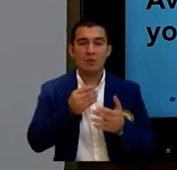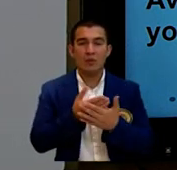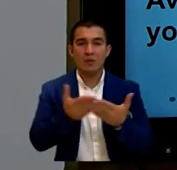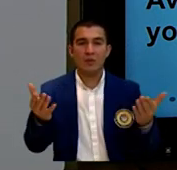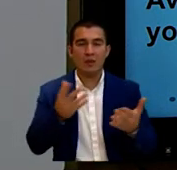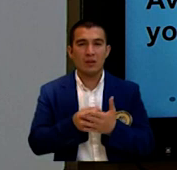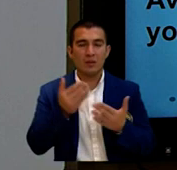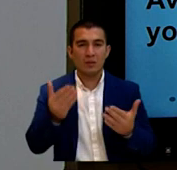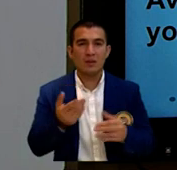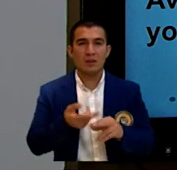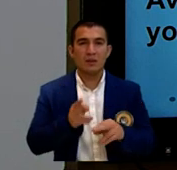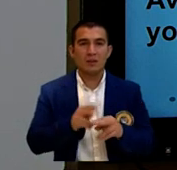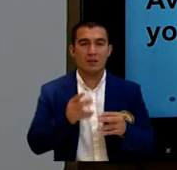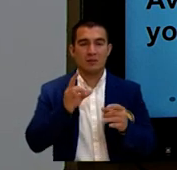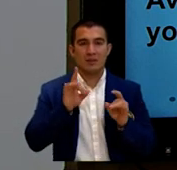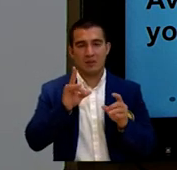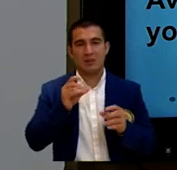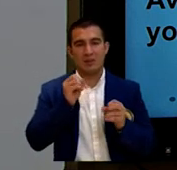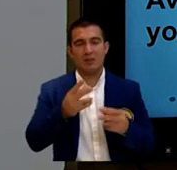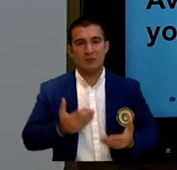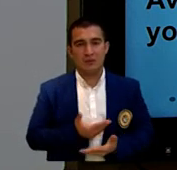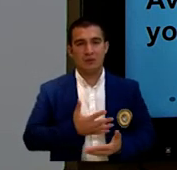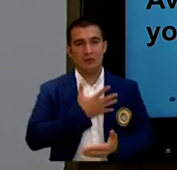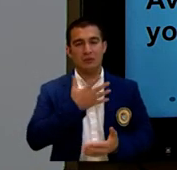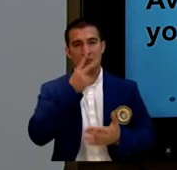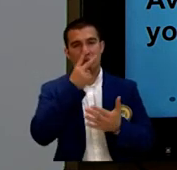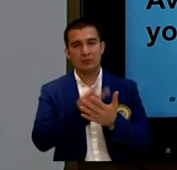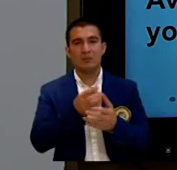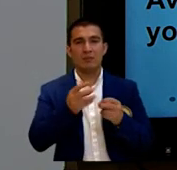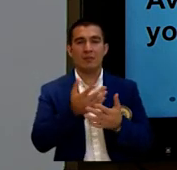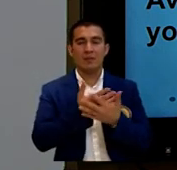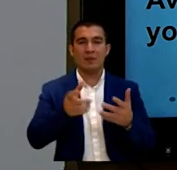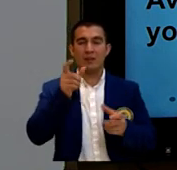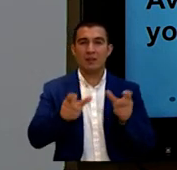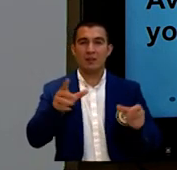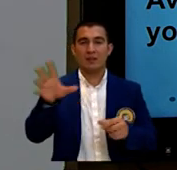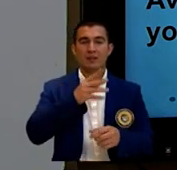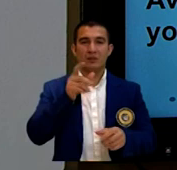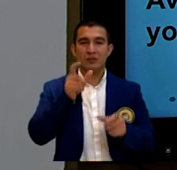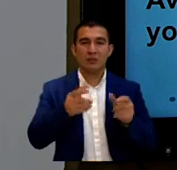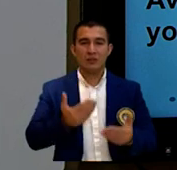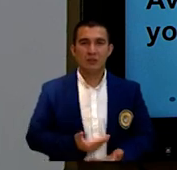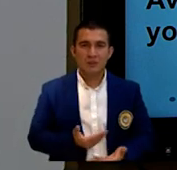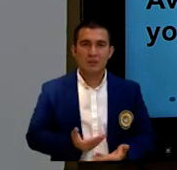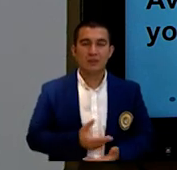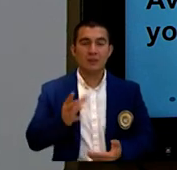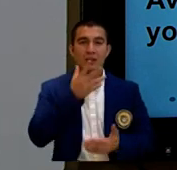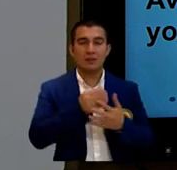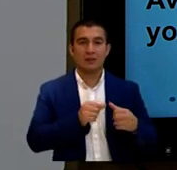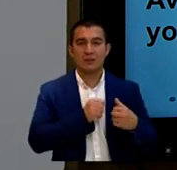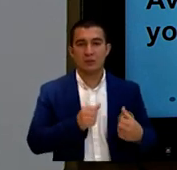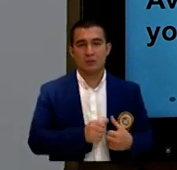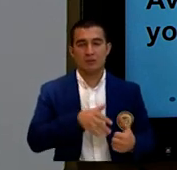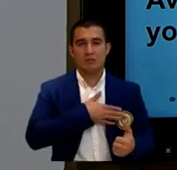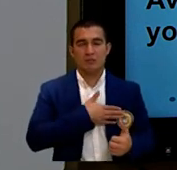bu real hayotga bag'ishlangan asarlari xalqni qalbidan, xalqni ko'nglidan juda